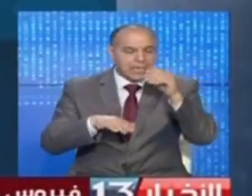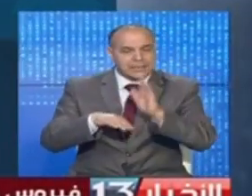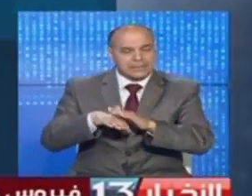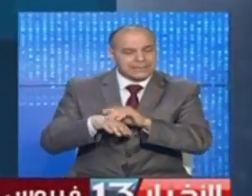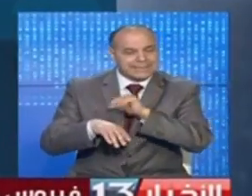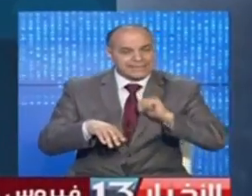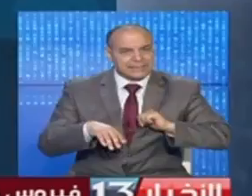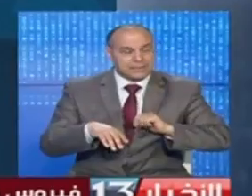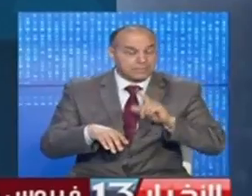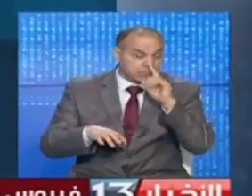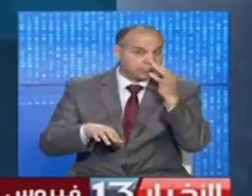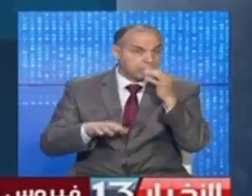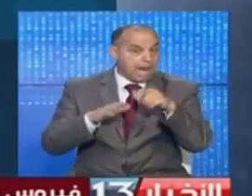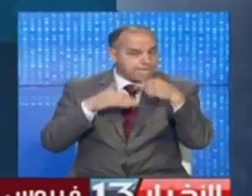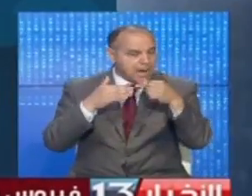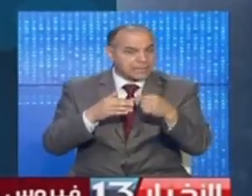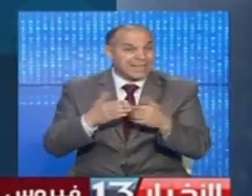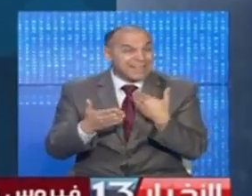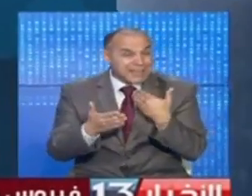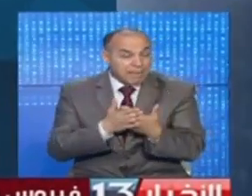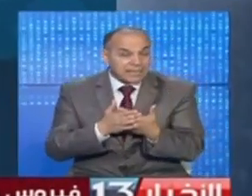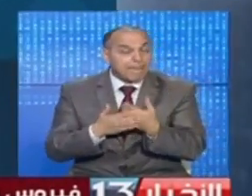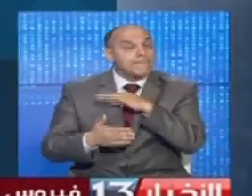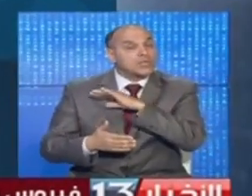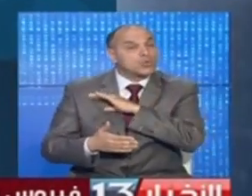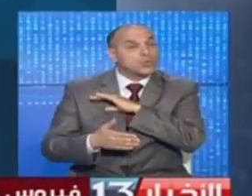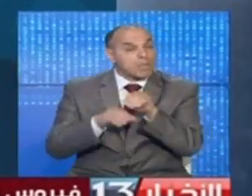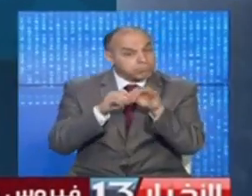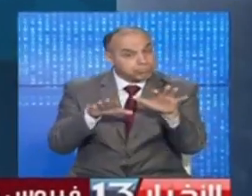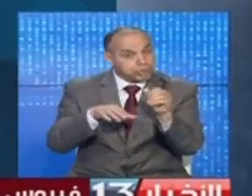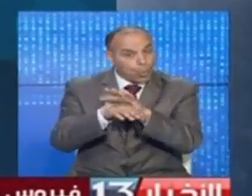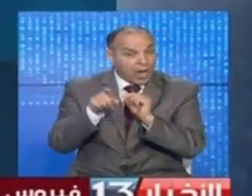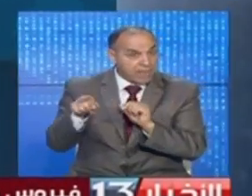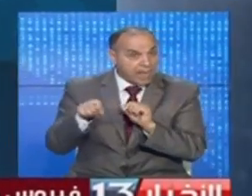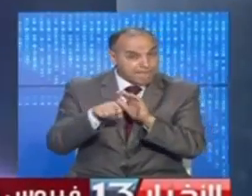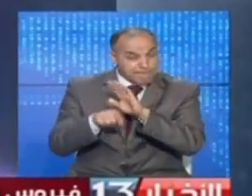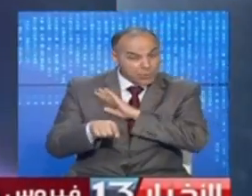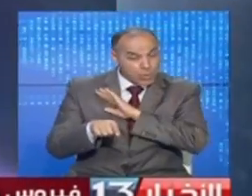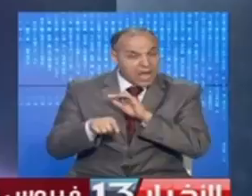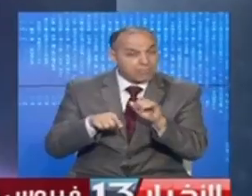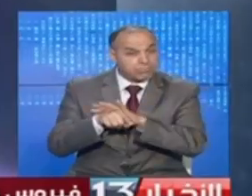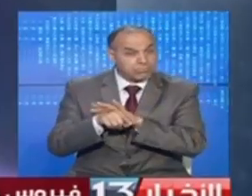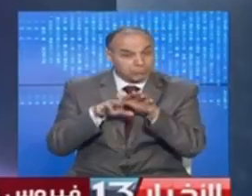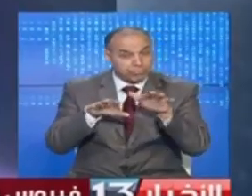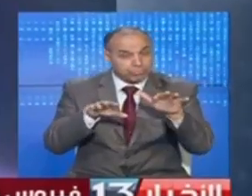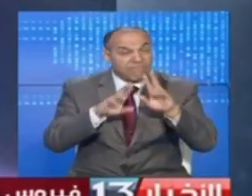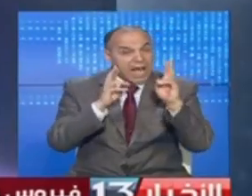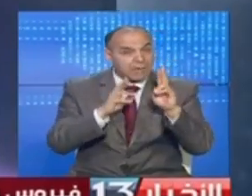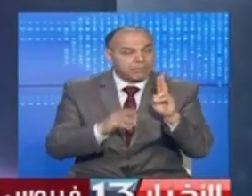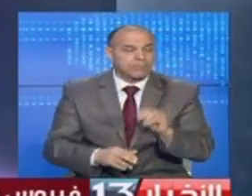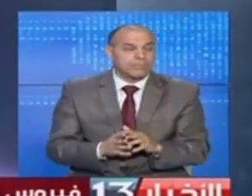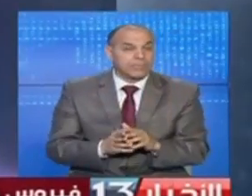من عواقب لم يكشف النقاب عنها إذا ثبت أنها مسؤولة عن عمد عن جائحة فيروس كورونا وانتشارها في بقاع